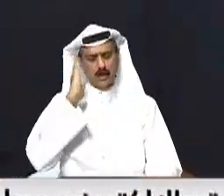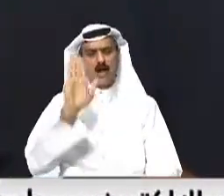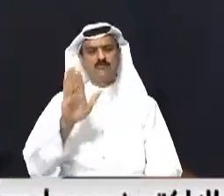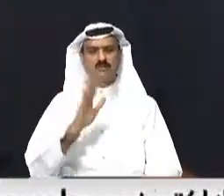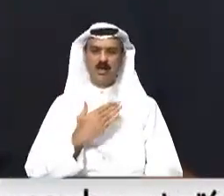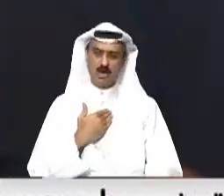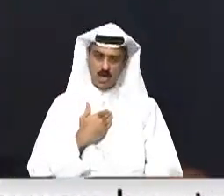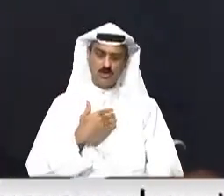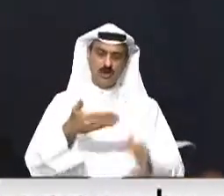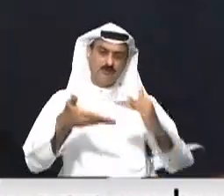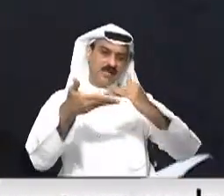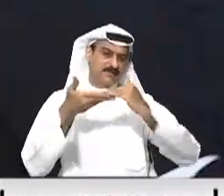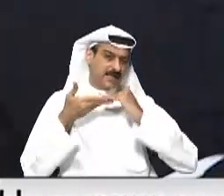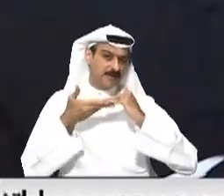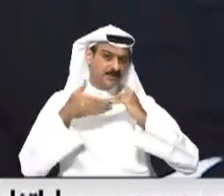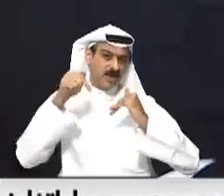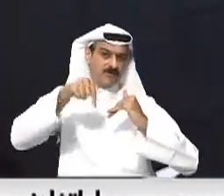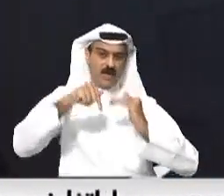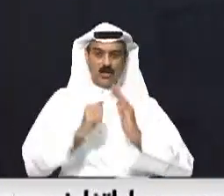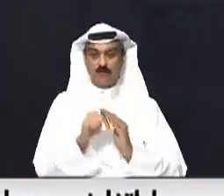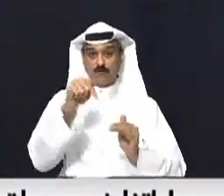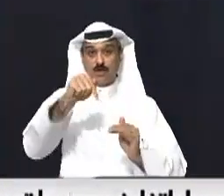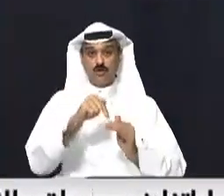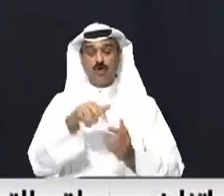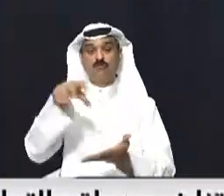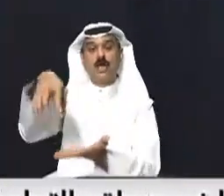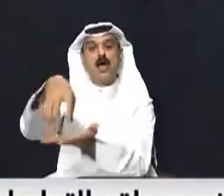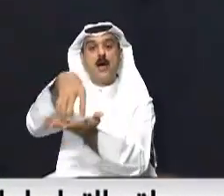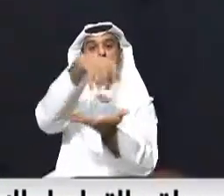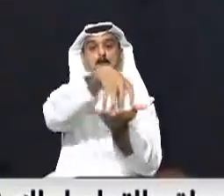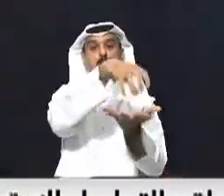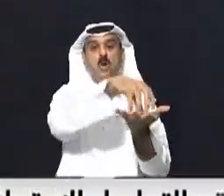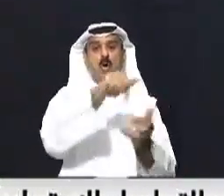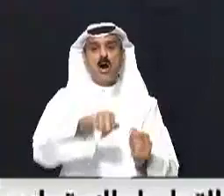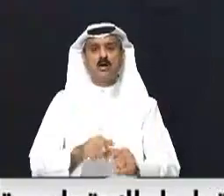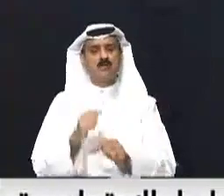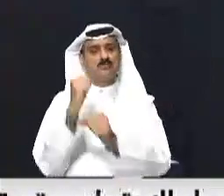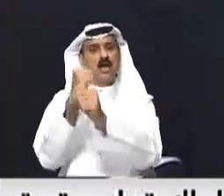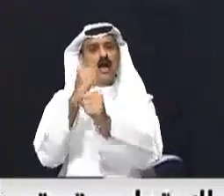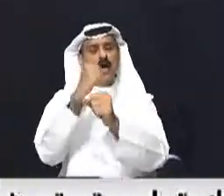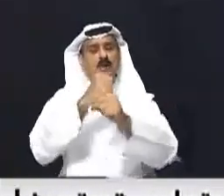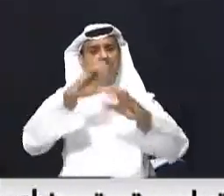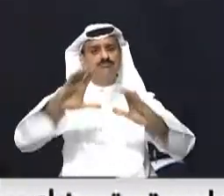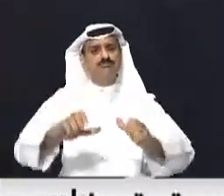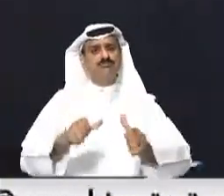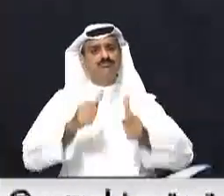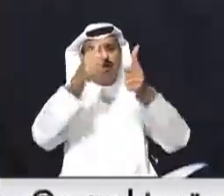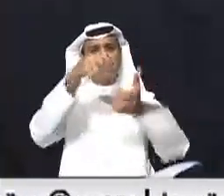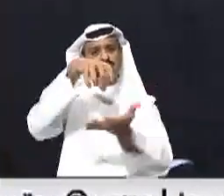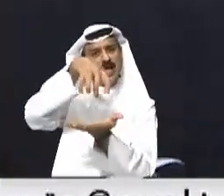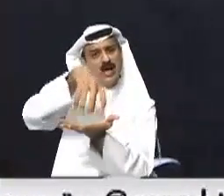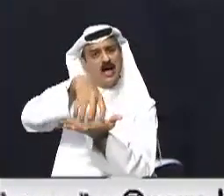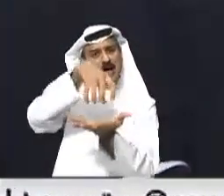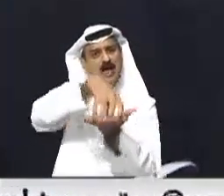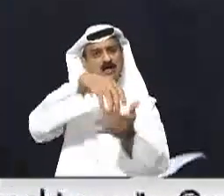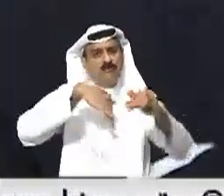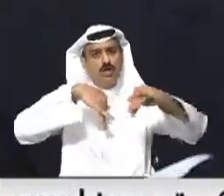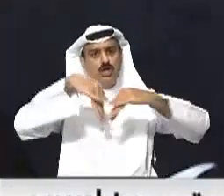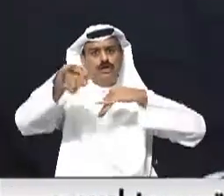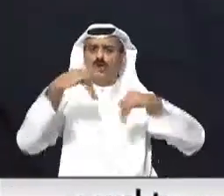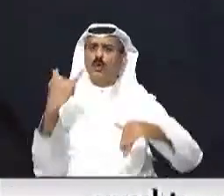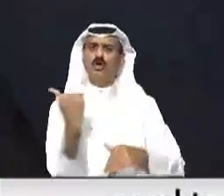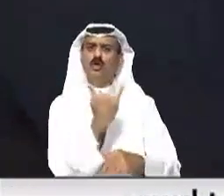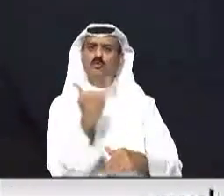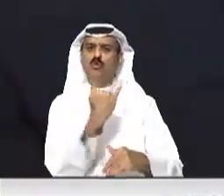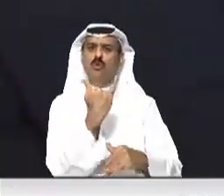يعني اليوم احنا قاعد نتكلم عن مواقع واي عمليه صيانه تتم في مواقع خصوصا الشوارع الحيويه. اليوم